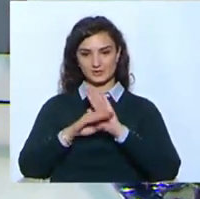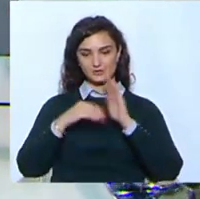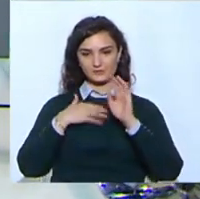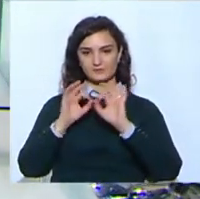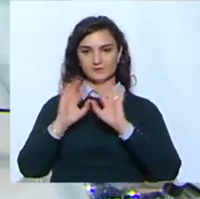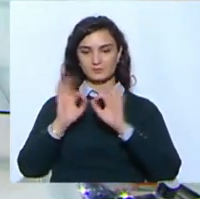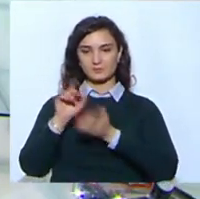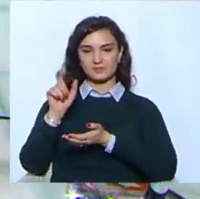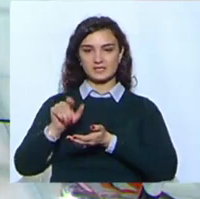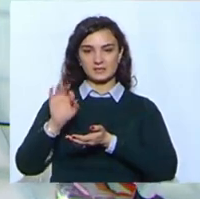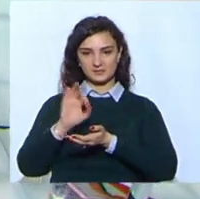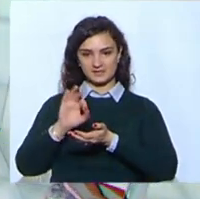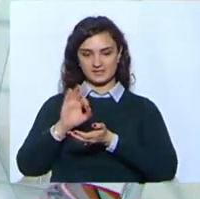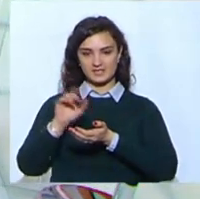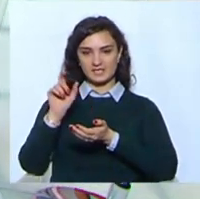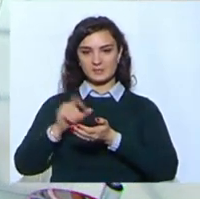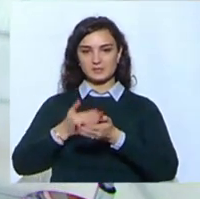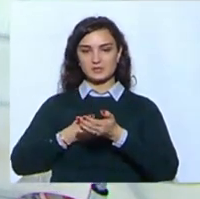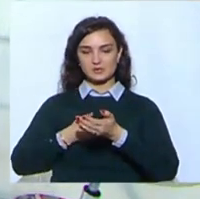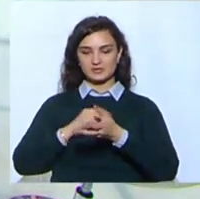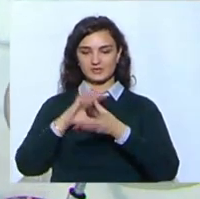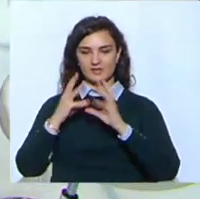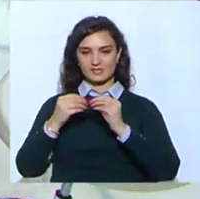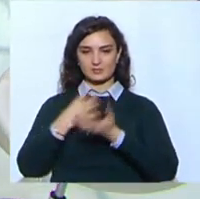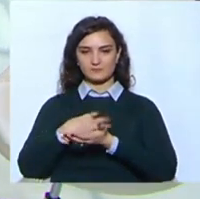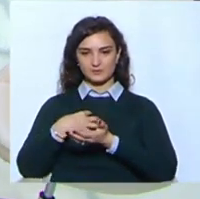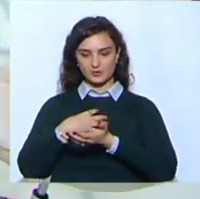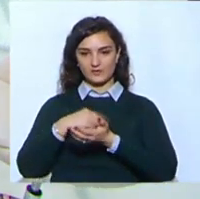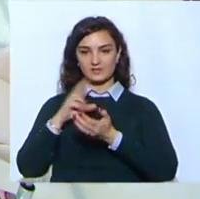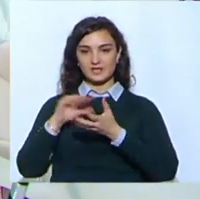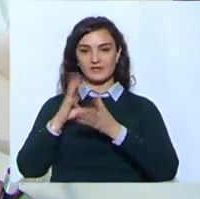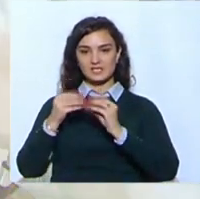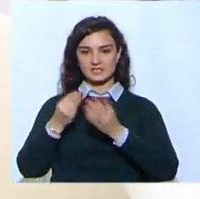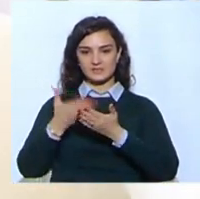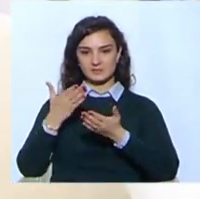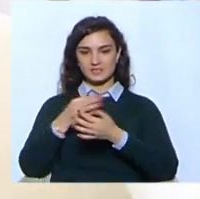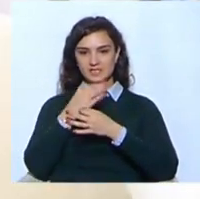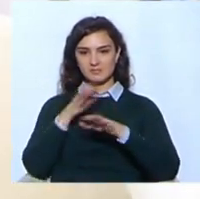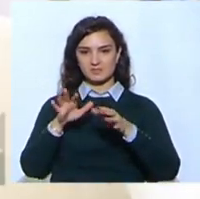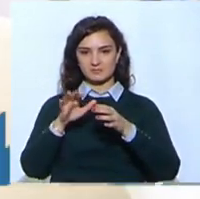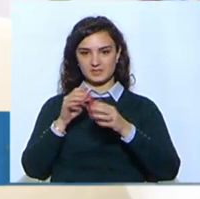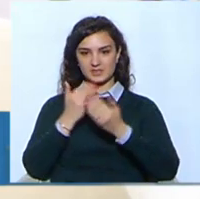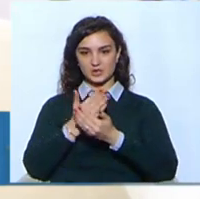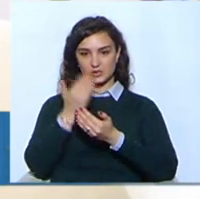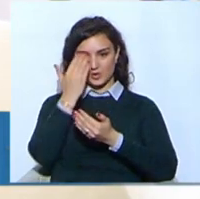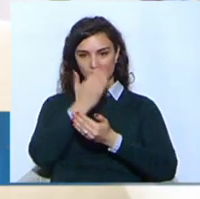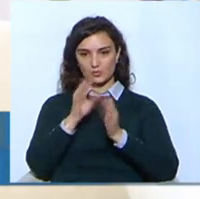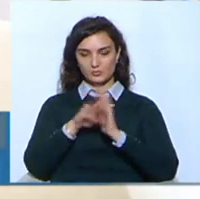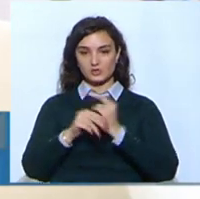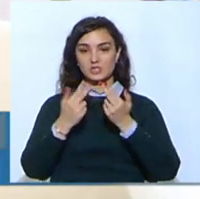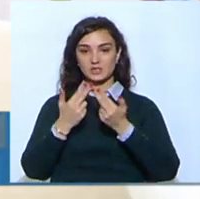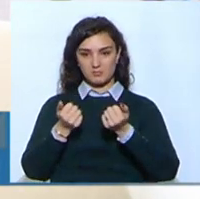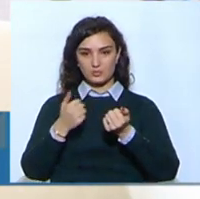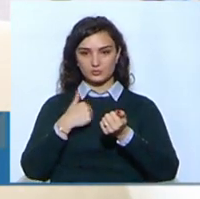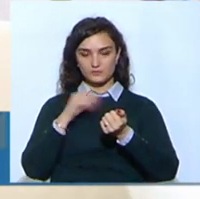საუბრობთ ადამიანზე, რომლის სიცოცხლეც ყველაზე მნიშვნელოვანია და ყველაზე დიდი ღირებულება ნებისმიერ საზოგადოებაში.